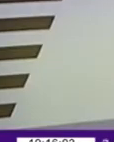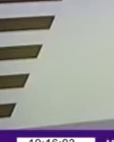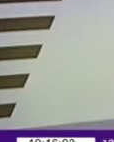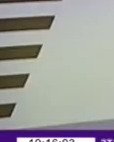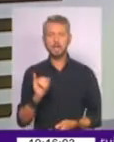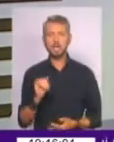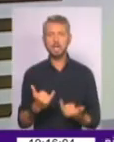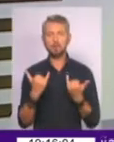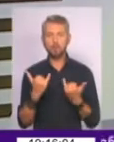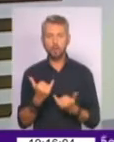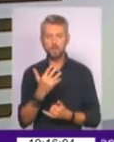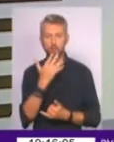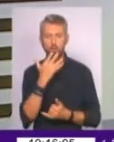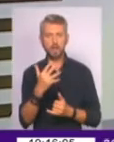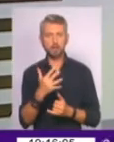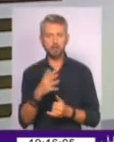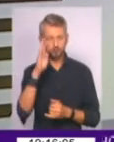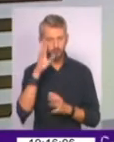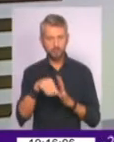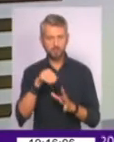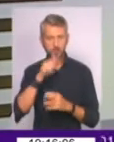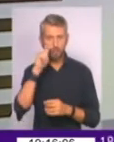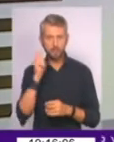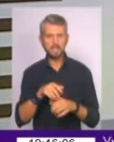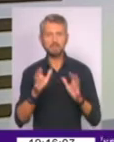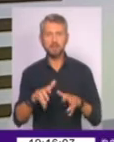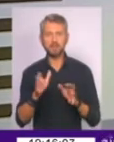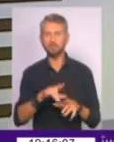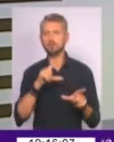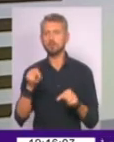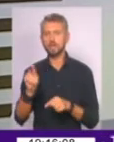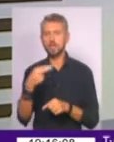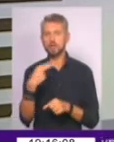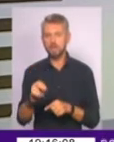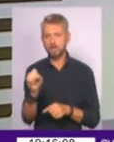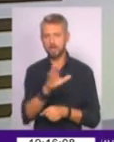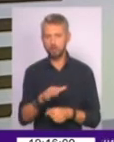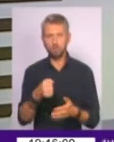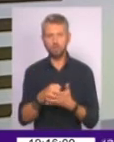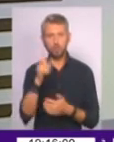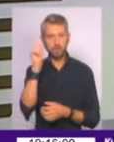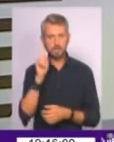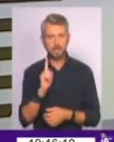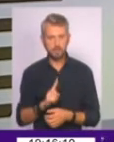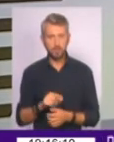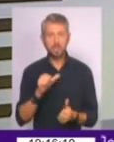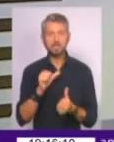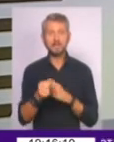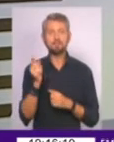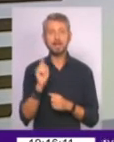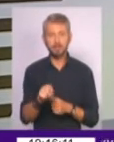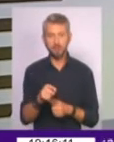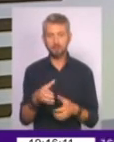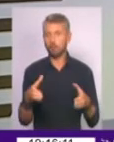І сьогодні національна чоловіча збірна України з баскетболу вирушила на чемпіонат Європи до Ізраїлю. Саме там